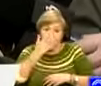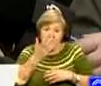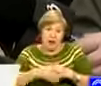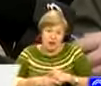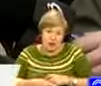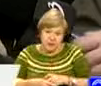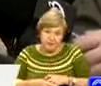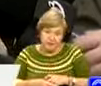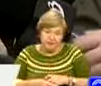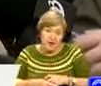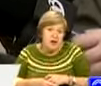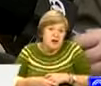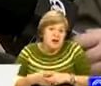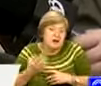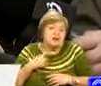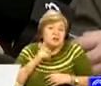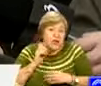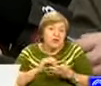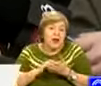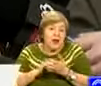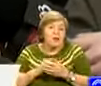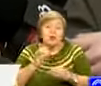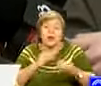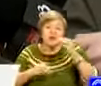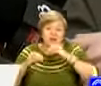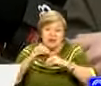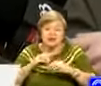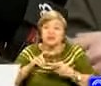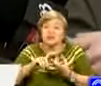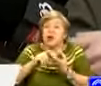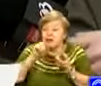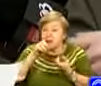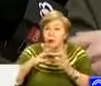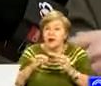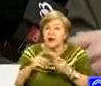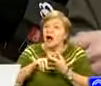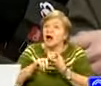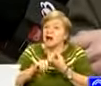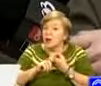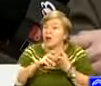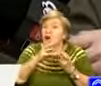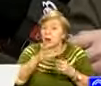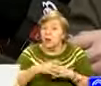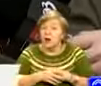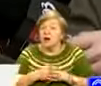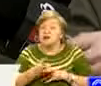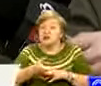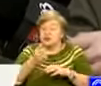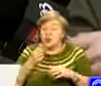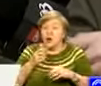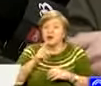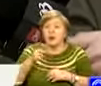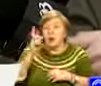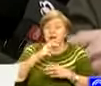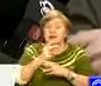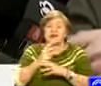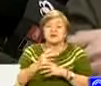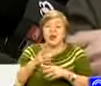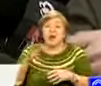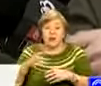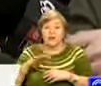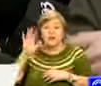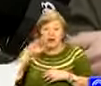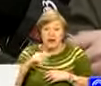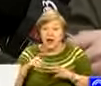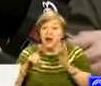un plan de investiții al parteneriatului nostru pe care l-avem cu OMV Petrom pentru a explora gaze în Marea Neagră. Deci este legea